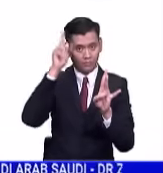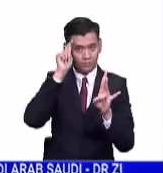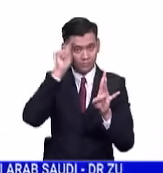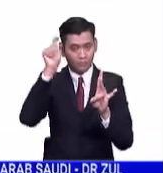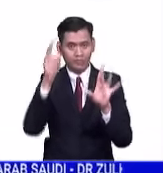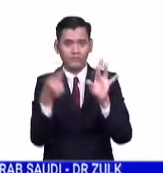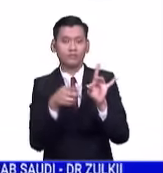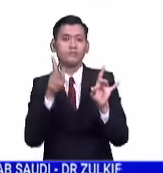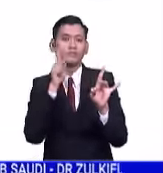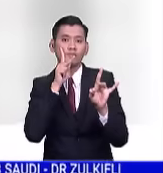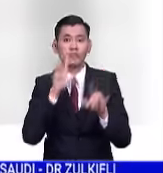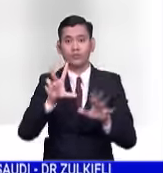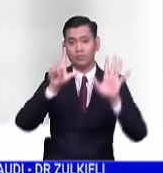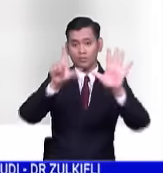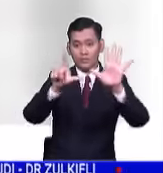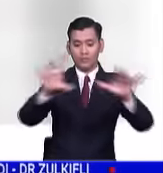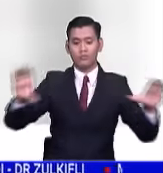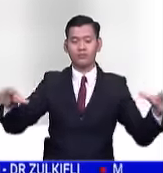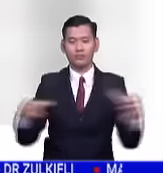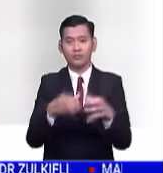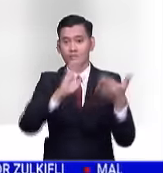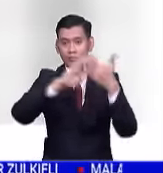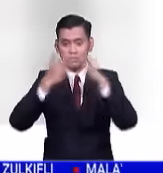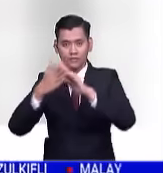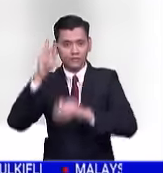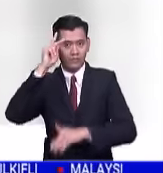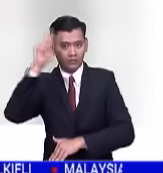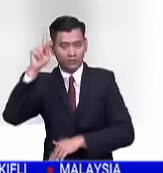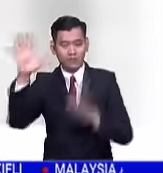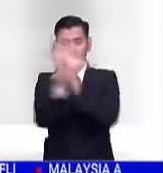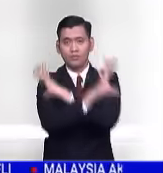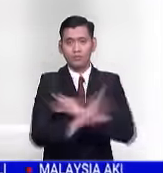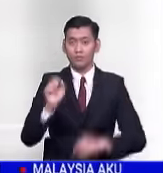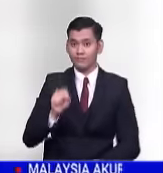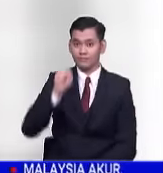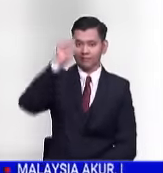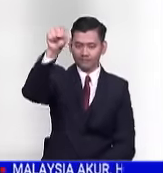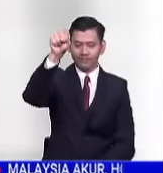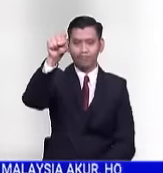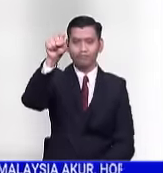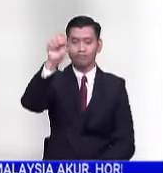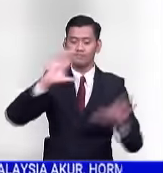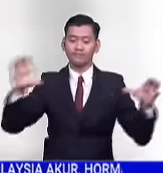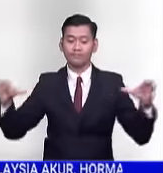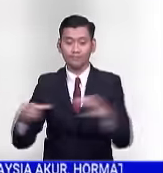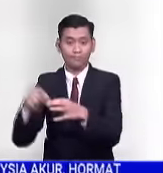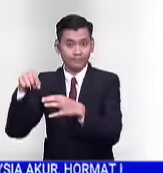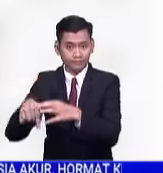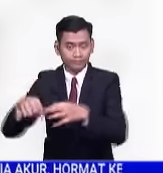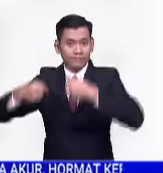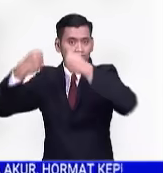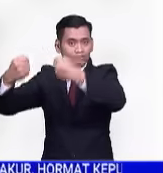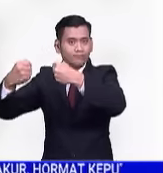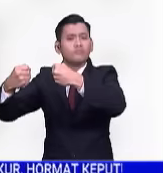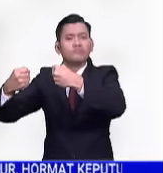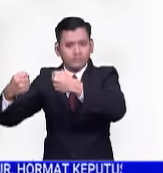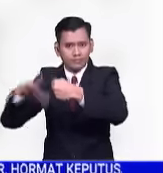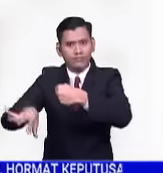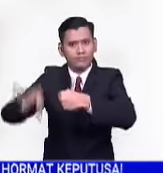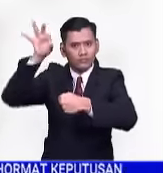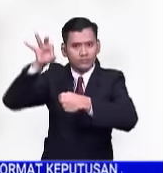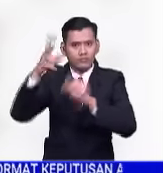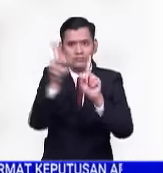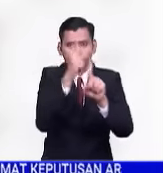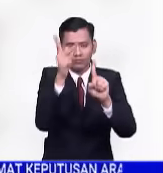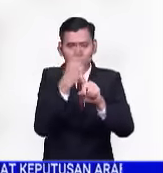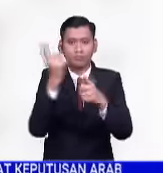7 kluster komuniti dikenal pasti di Kelantan, Sarawak dan Sabah. Kluster melibatkan pusat tahanan pula dikenal pasti di